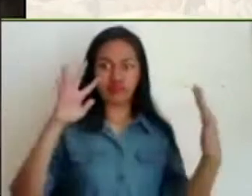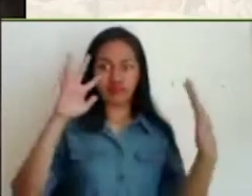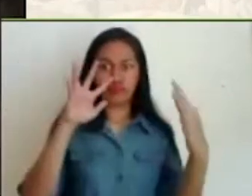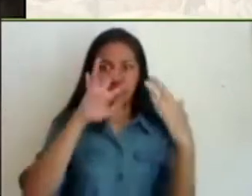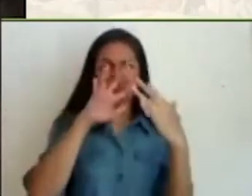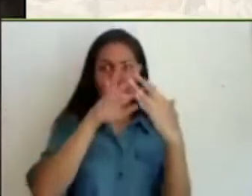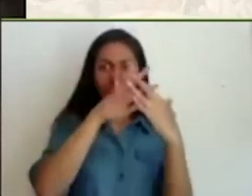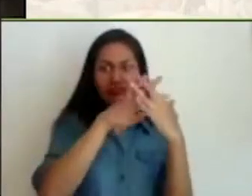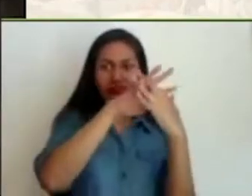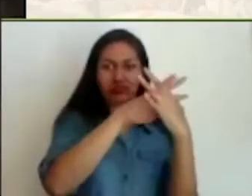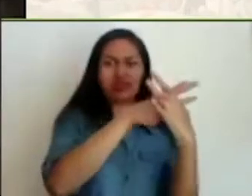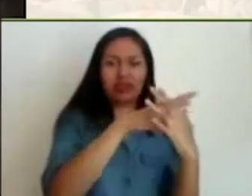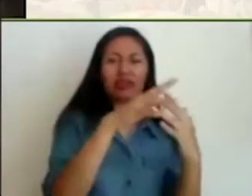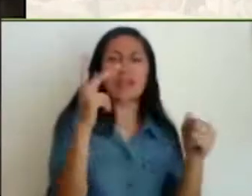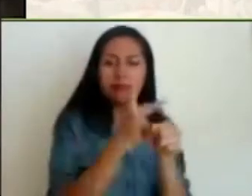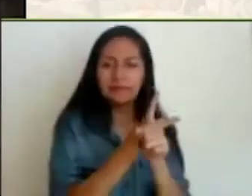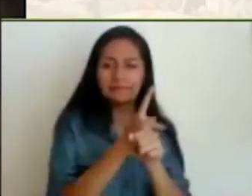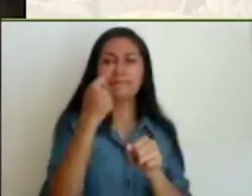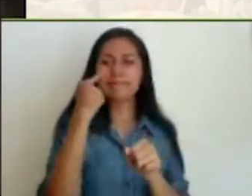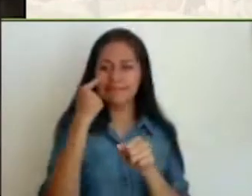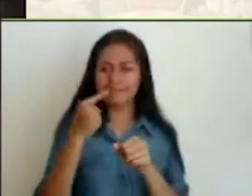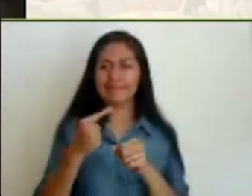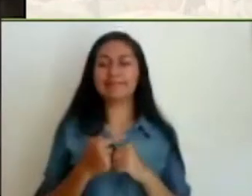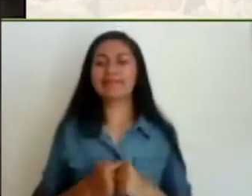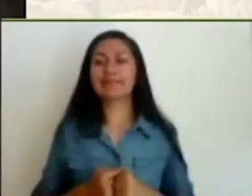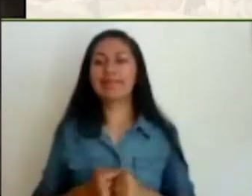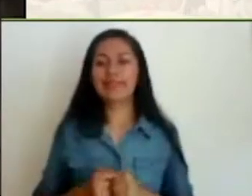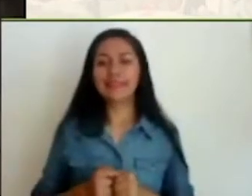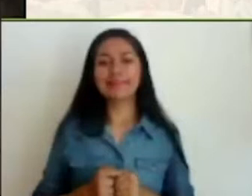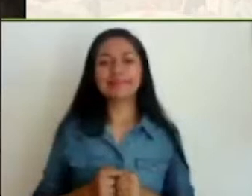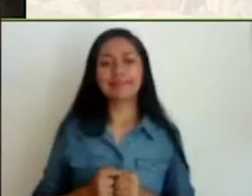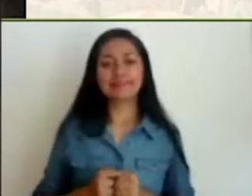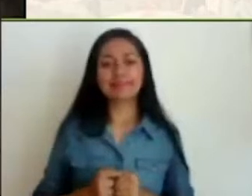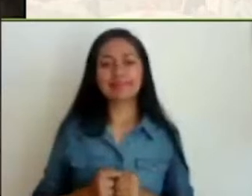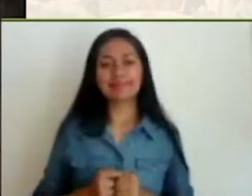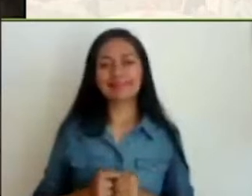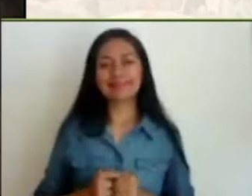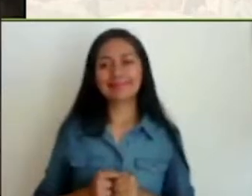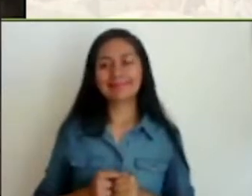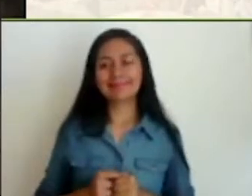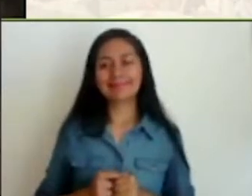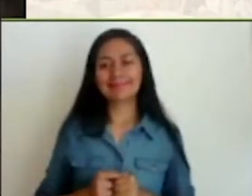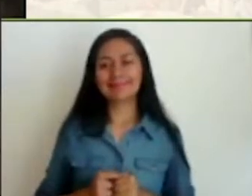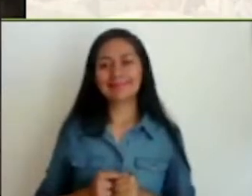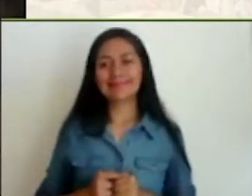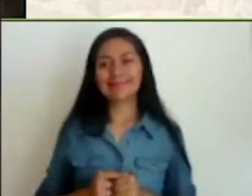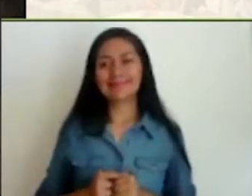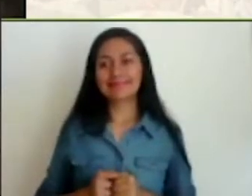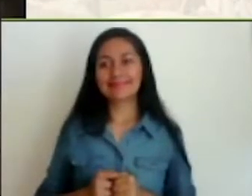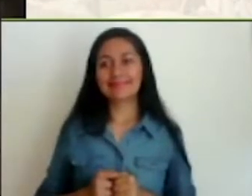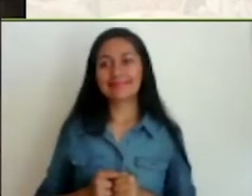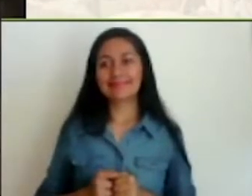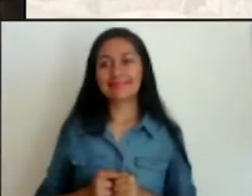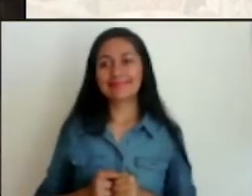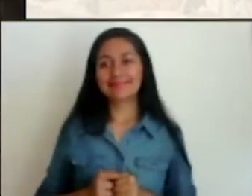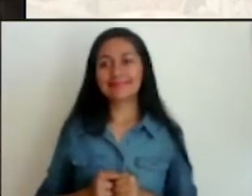viene ufficialmente debellata nel luglio del 1577 e l'elezione del doge ha luogo a distanza di circa un